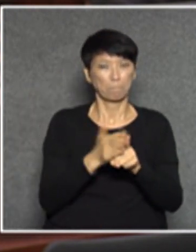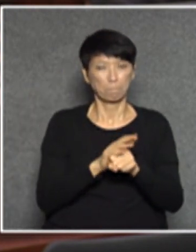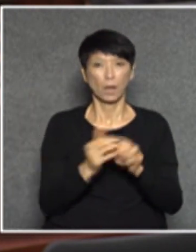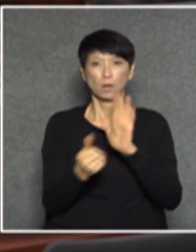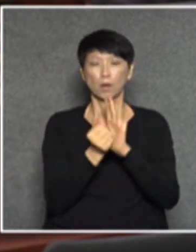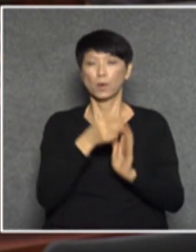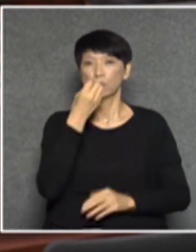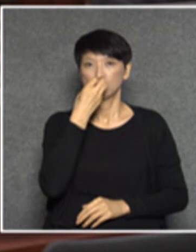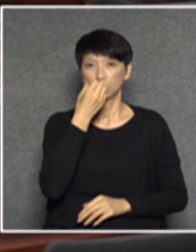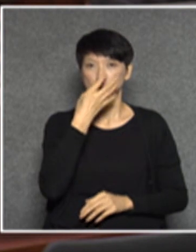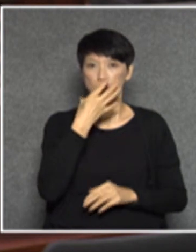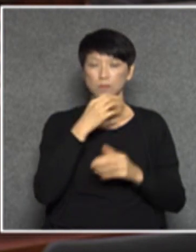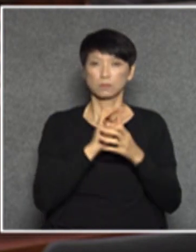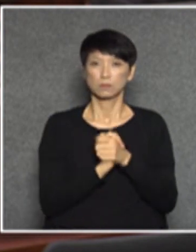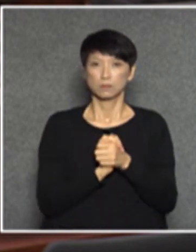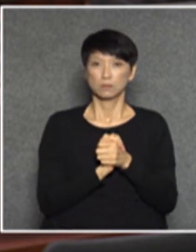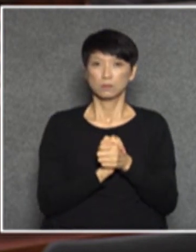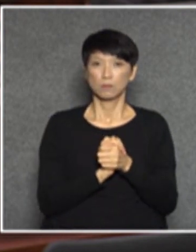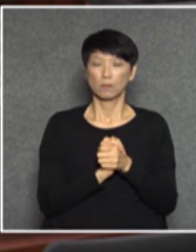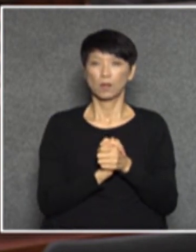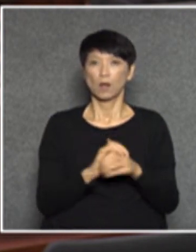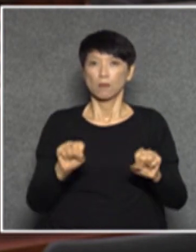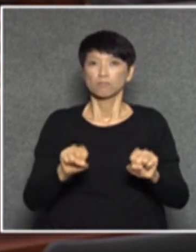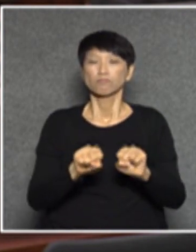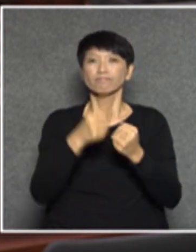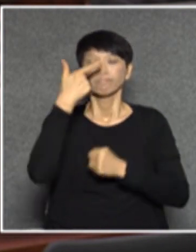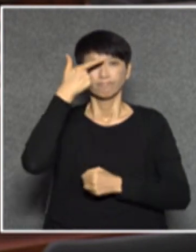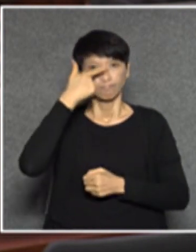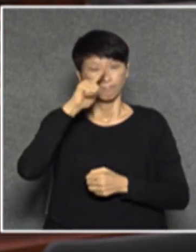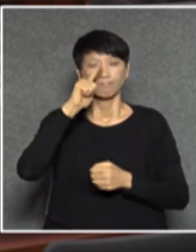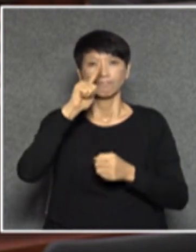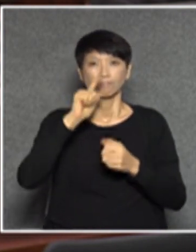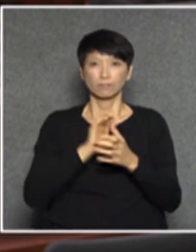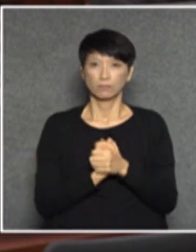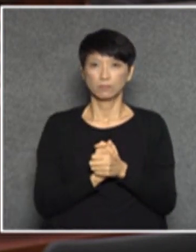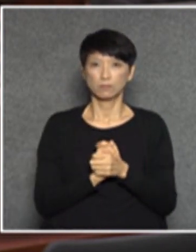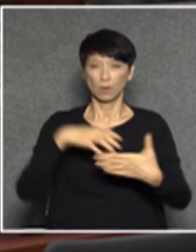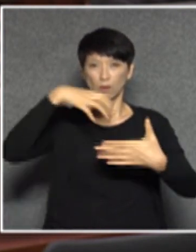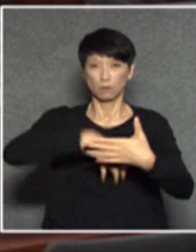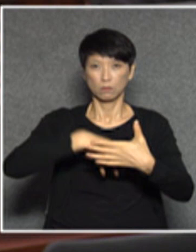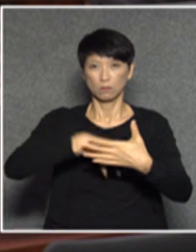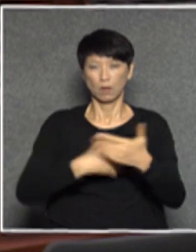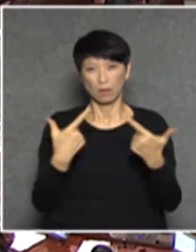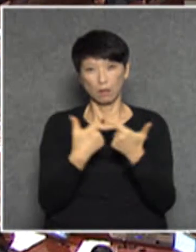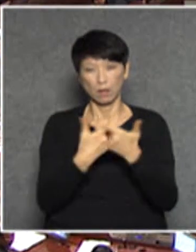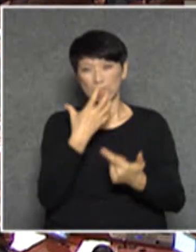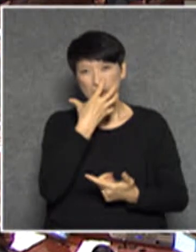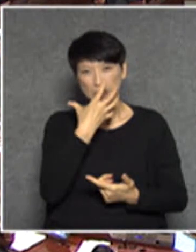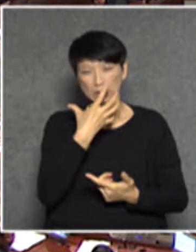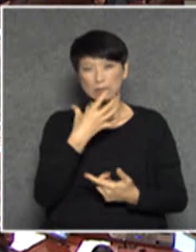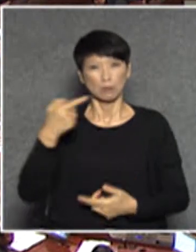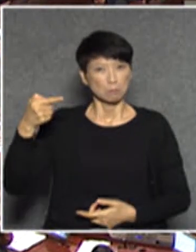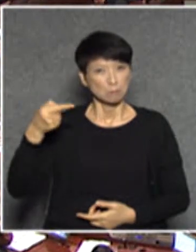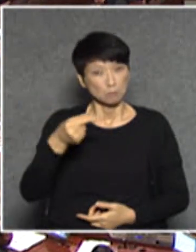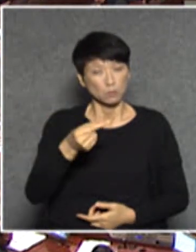尋找一些突破，亦都係帶領我哋擺脱一個內耗嘅困局。 主